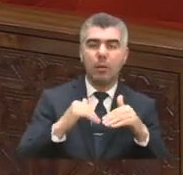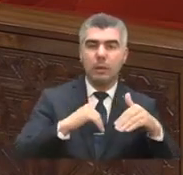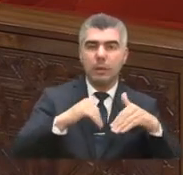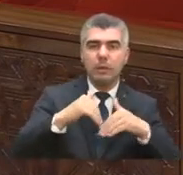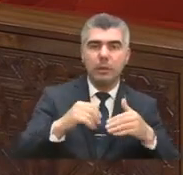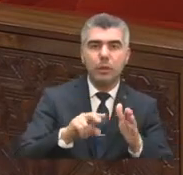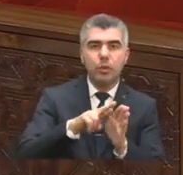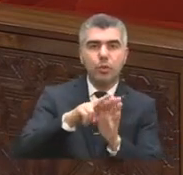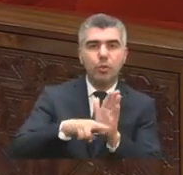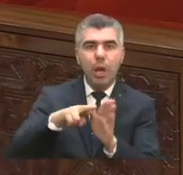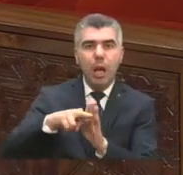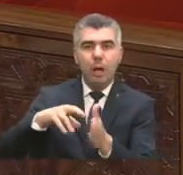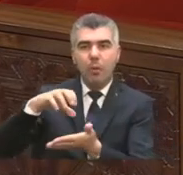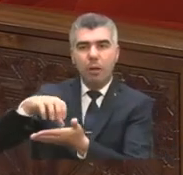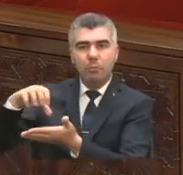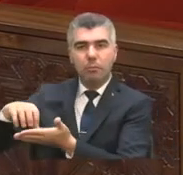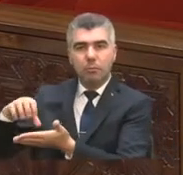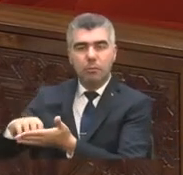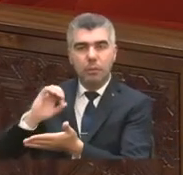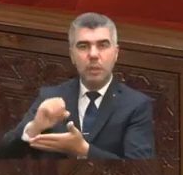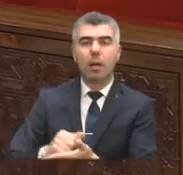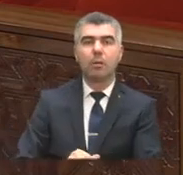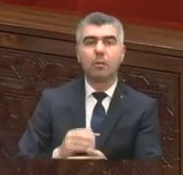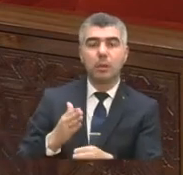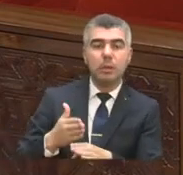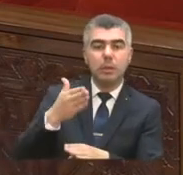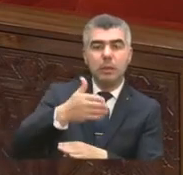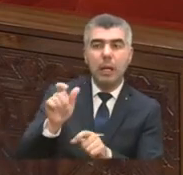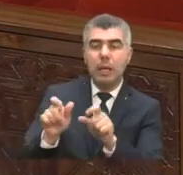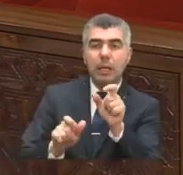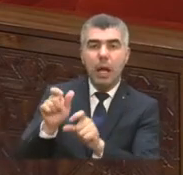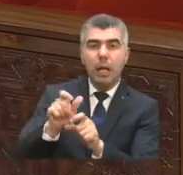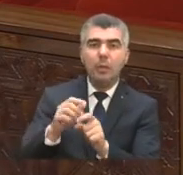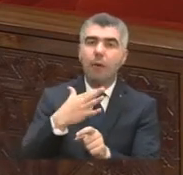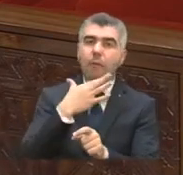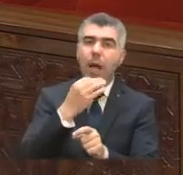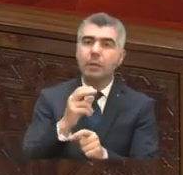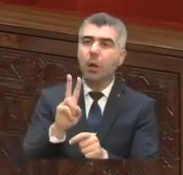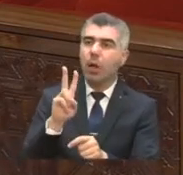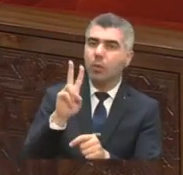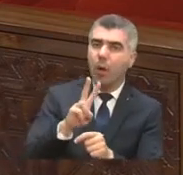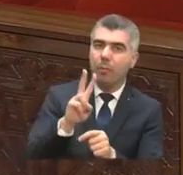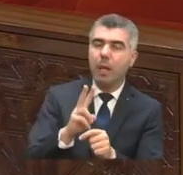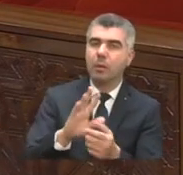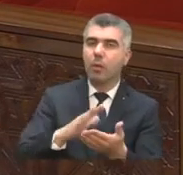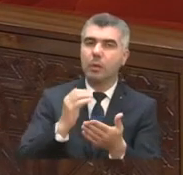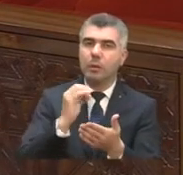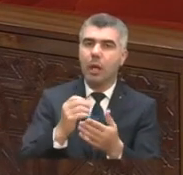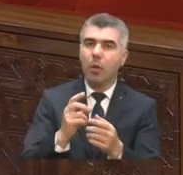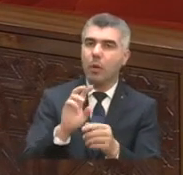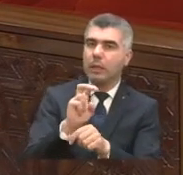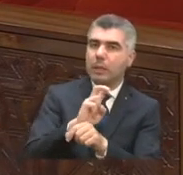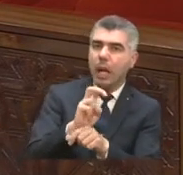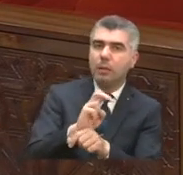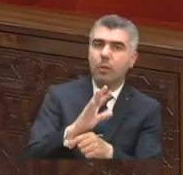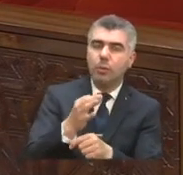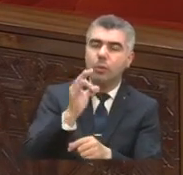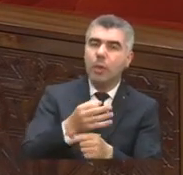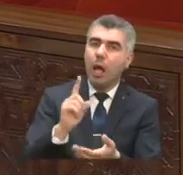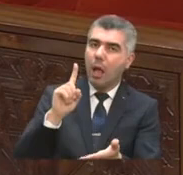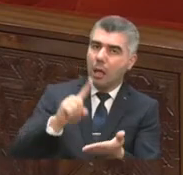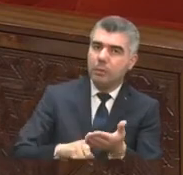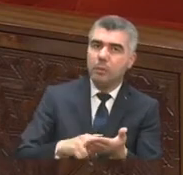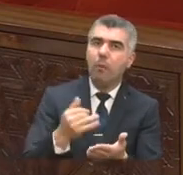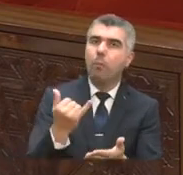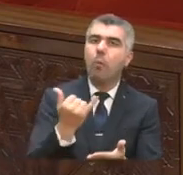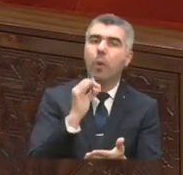وجهوي ومحلي، تحسين ظروف ولوج المواطنين الى وسائل النقل العمومي عبر توفير خدمات ذات جوده مناسبه ووثيره